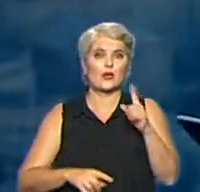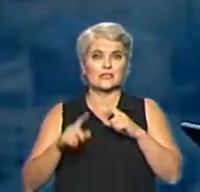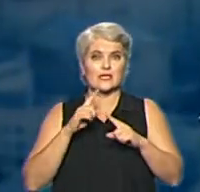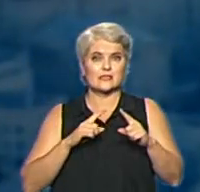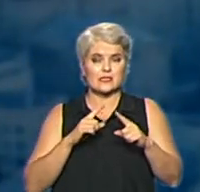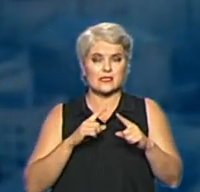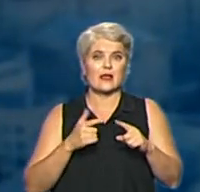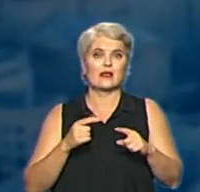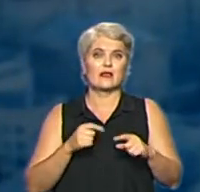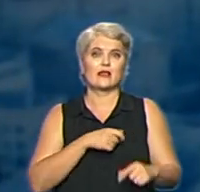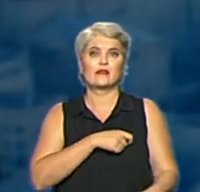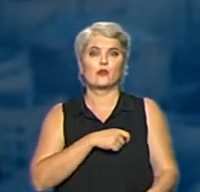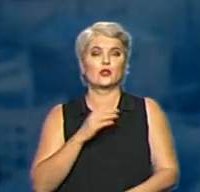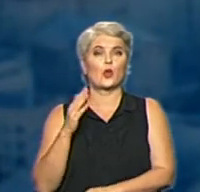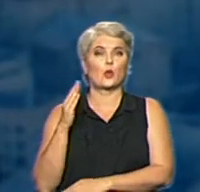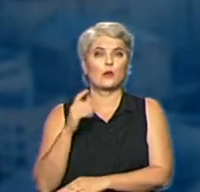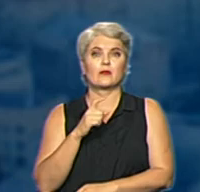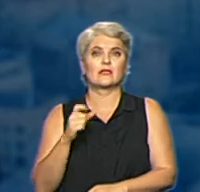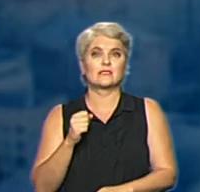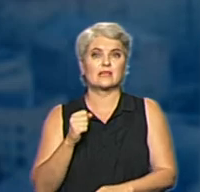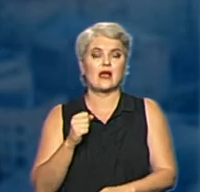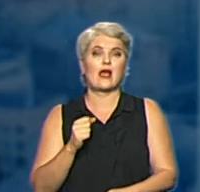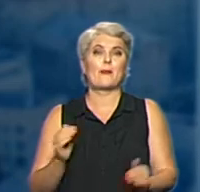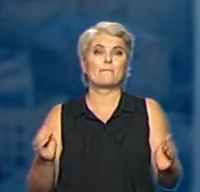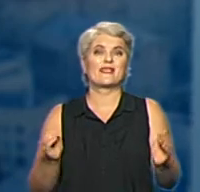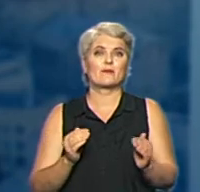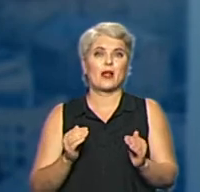проголосували за підвищення мінімальної зарплати від 1 вересня до 5 тисяч гривень.